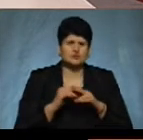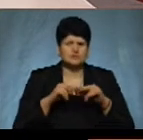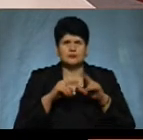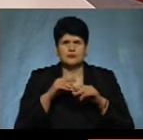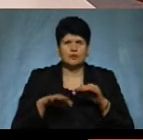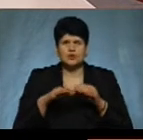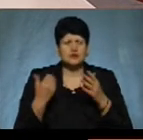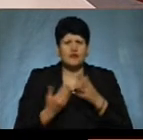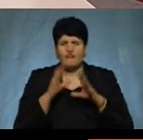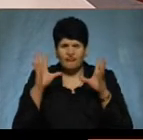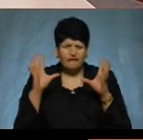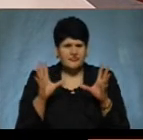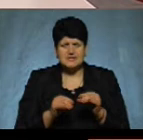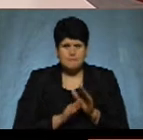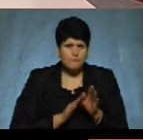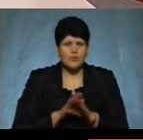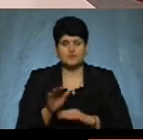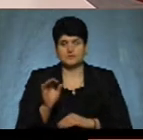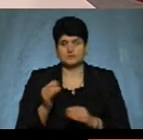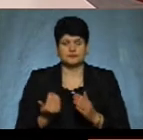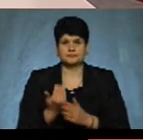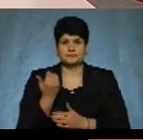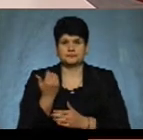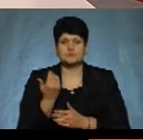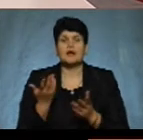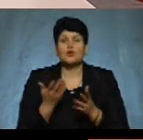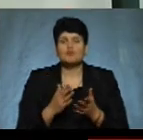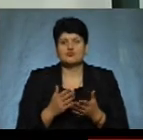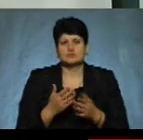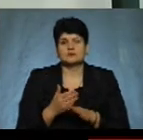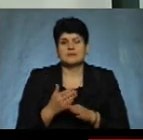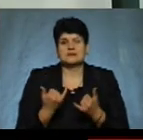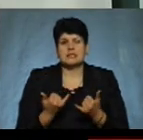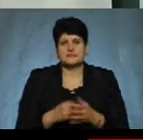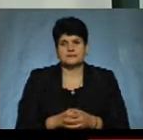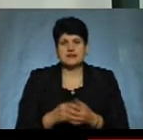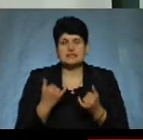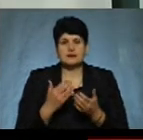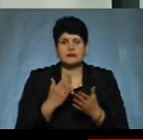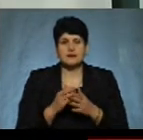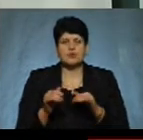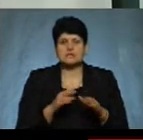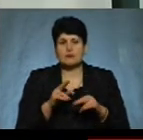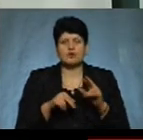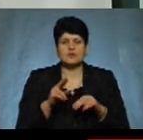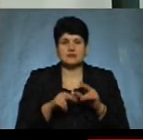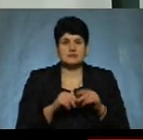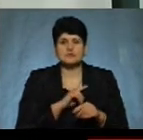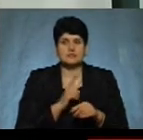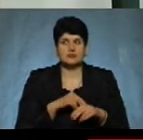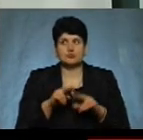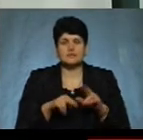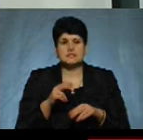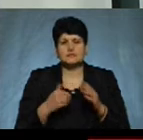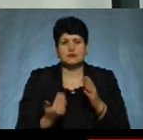це повністю все цей. Розкажіть, будь ласка, на якому етапі зараз відбувається? Зараз йде процес будівництва, інтенсивного будівництва нових